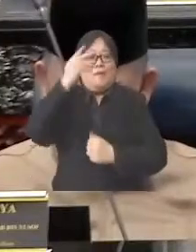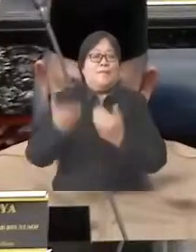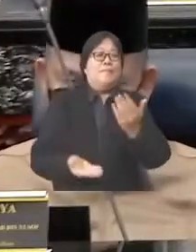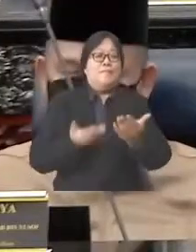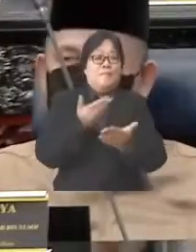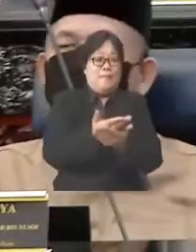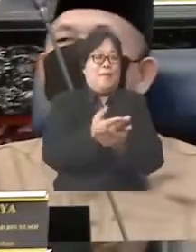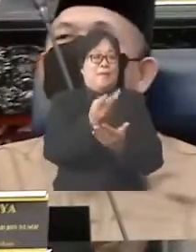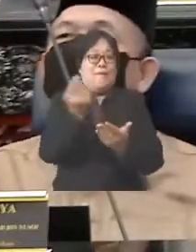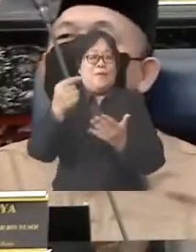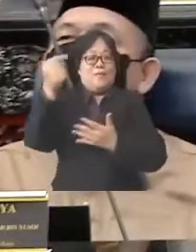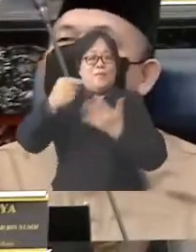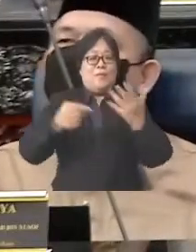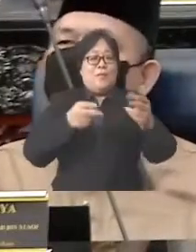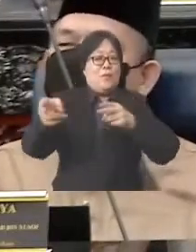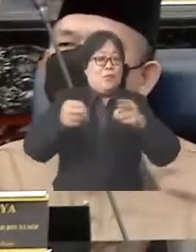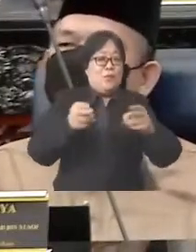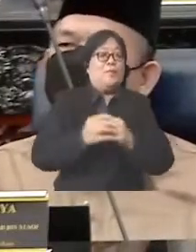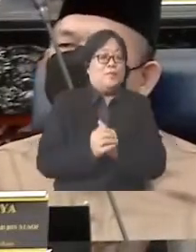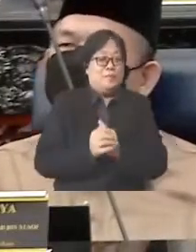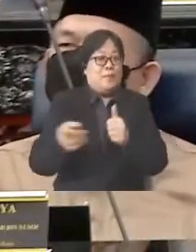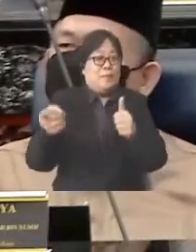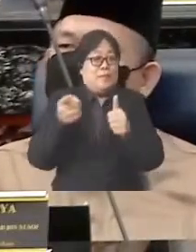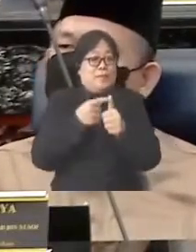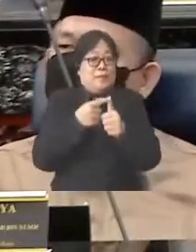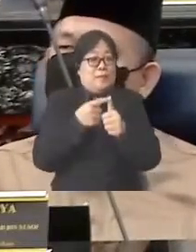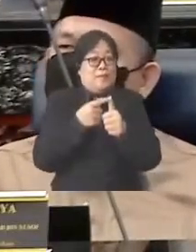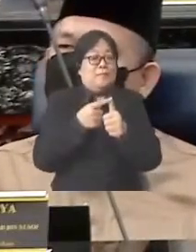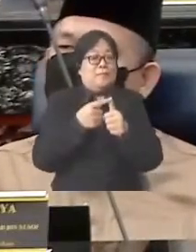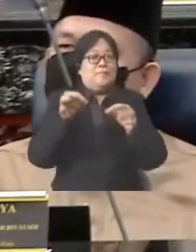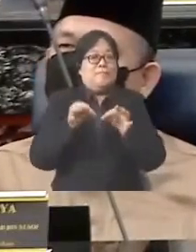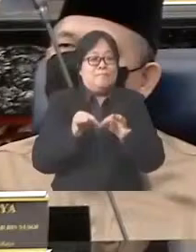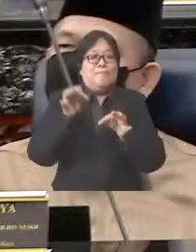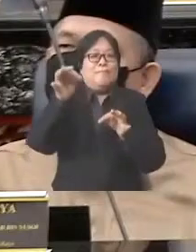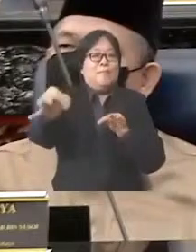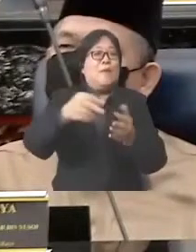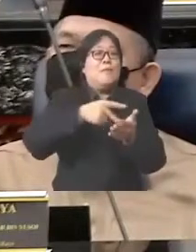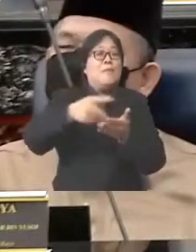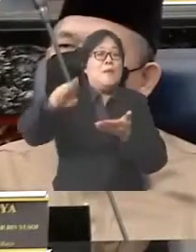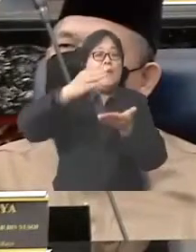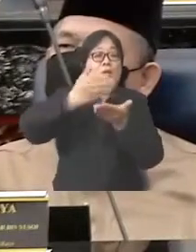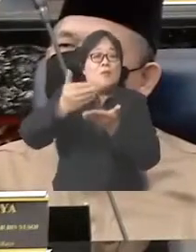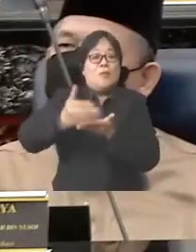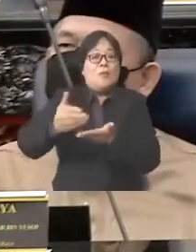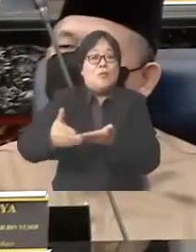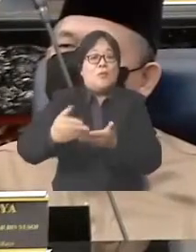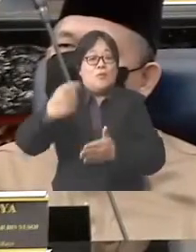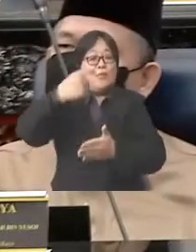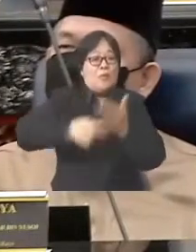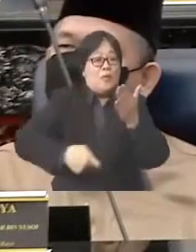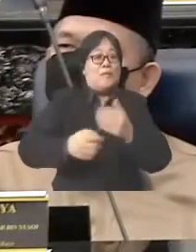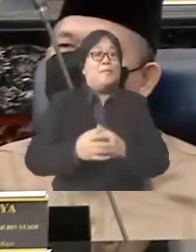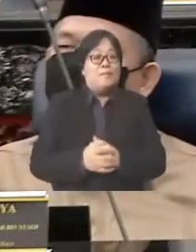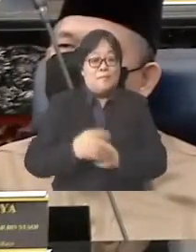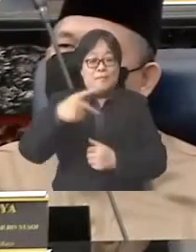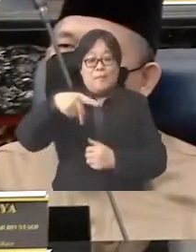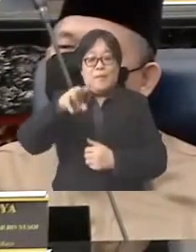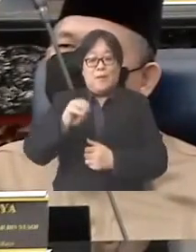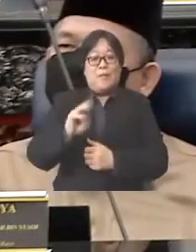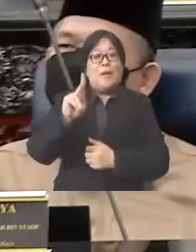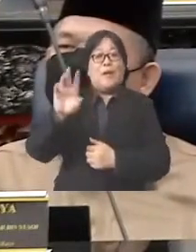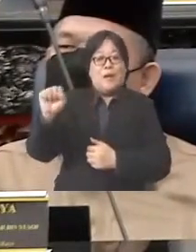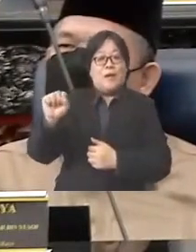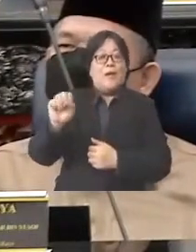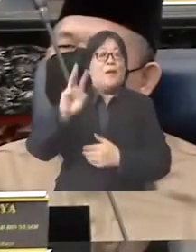kerajaan mencadangkan berapa ini setiap berikut hai pertama penangguhan bayaran ansuran Cukai pendapatan bagi pmks